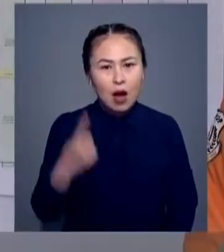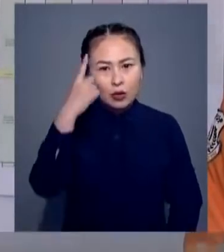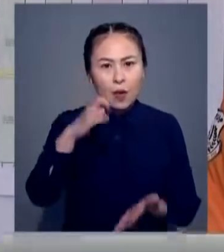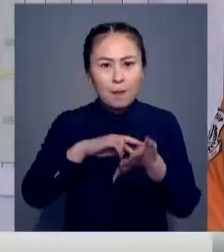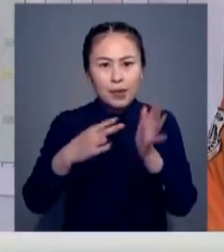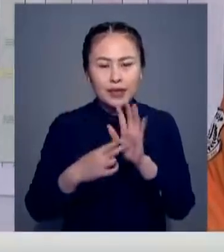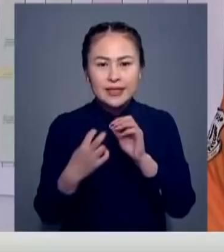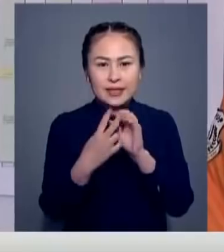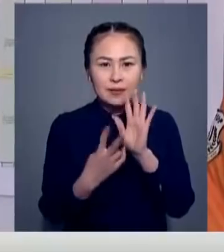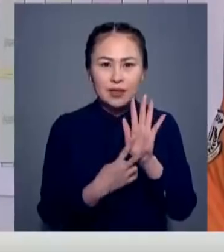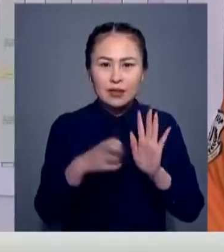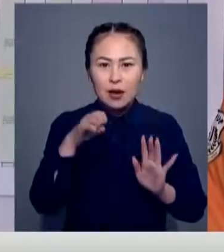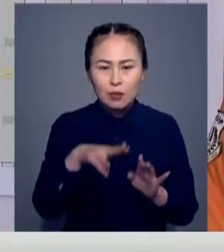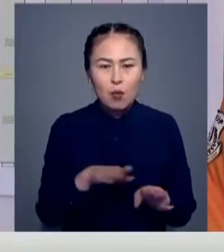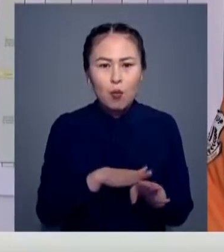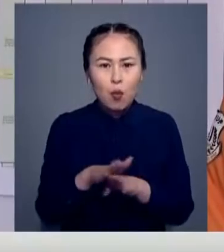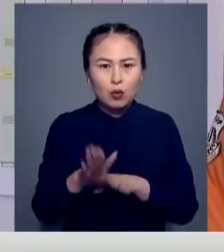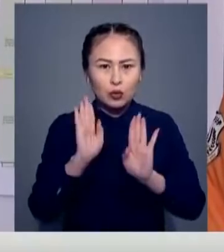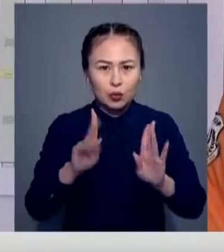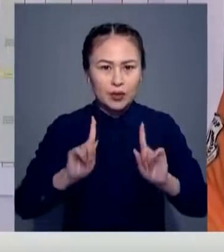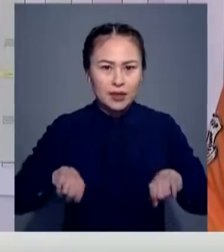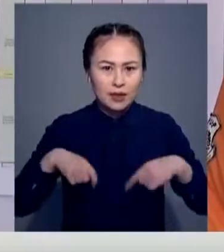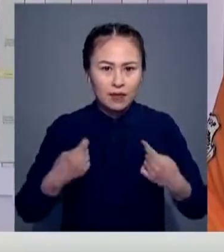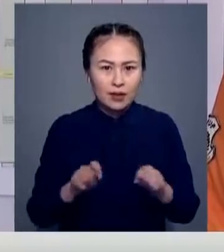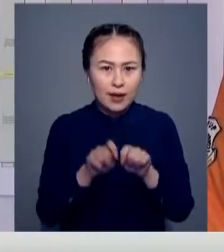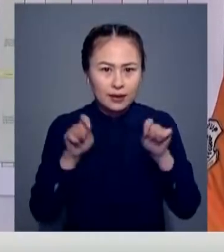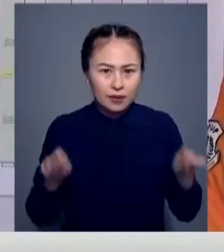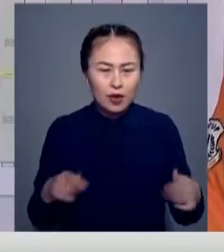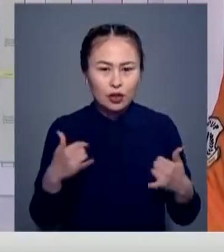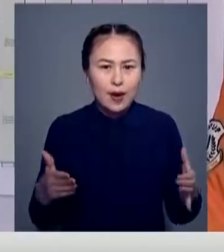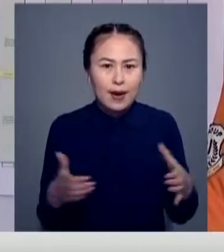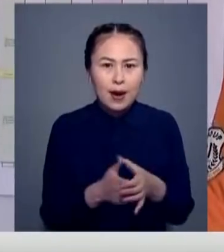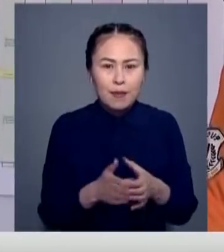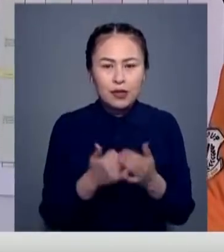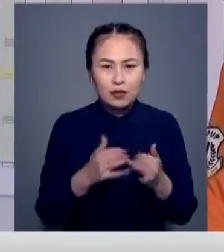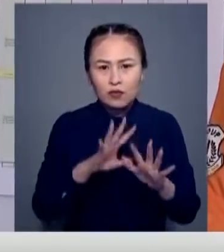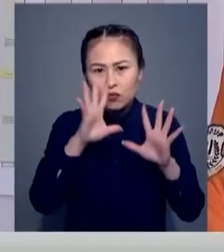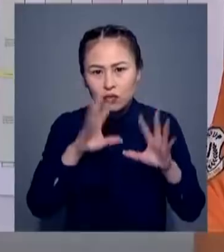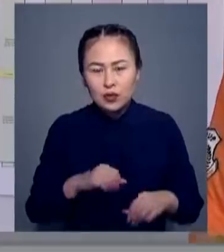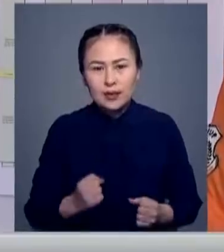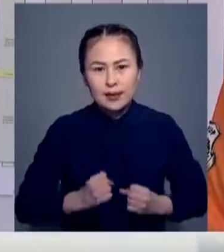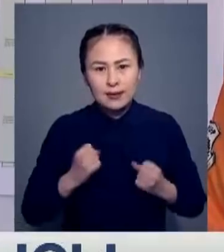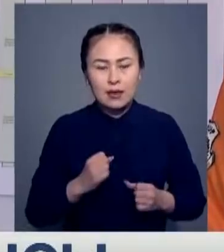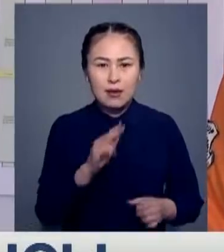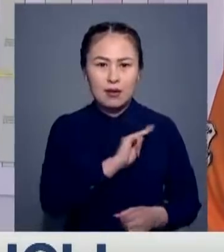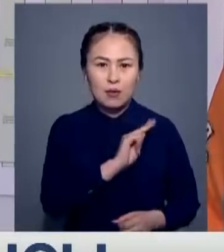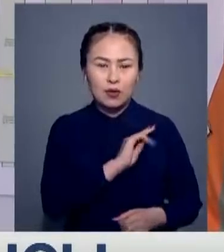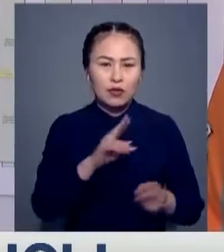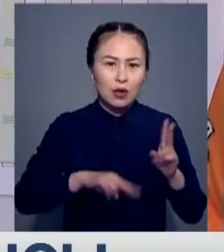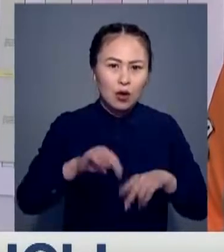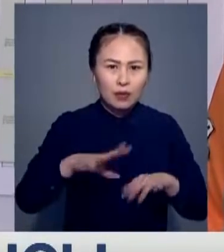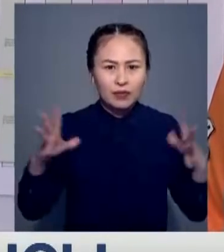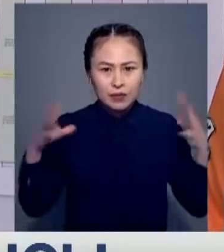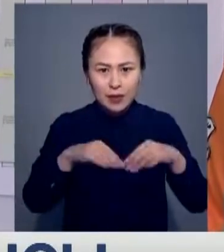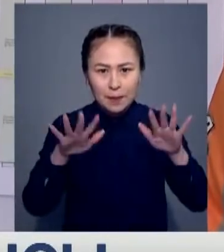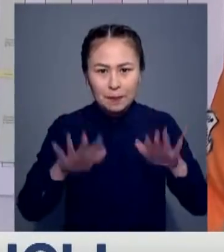17-ші сәуір күні аурухананы толық тапсырамыз деп жоспарлап отырмыз. Қазір компания осы нысанға басымдық беріп жатыр. Барлық құрылыс заттары осында,